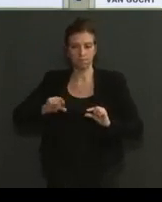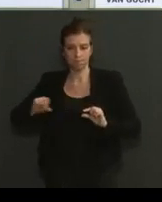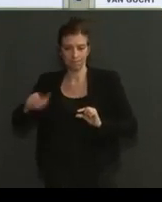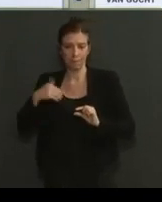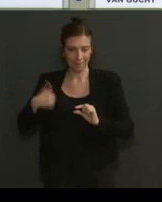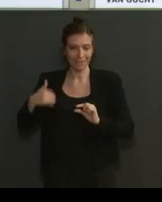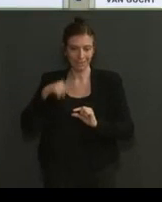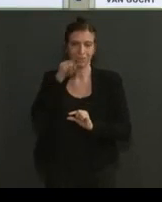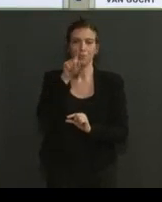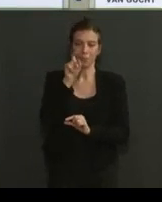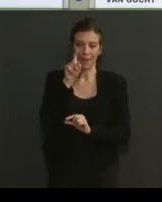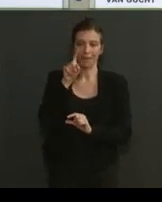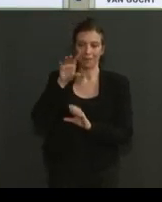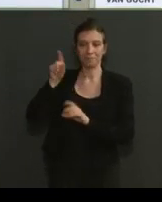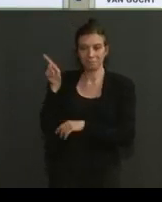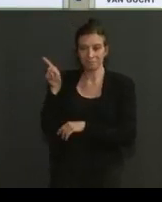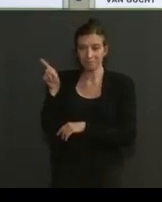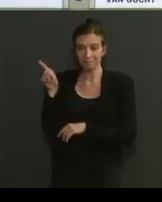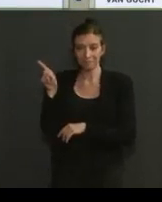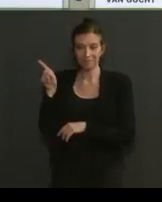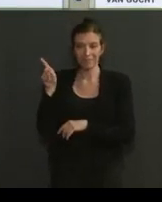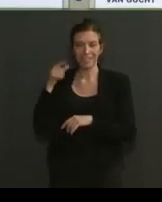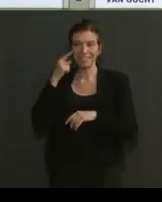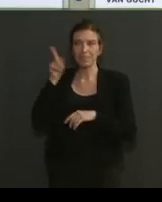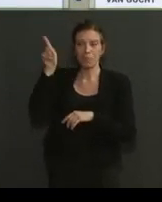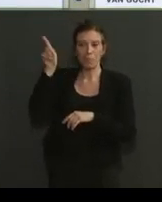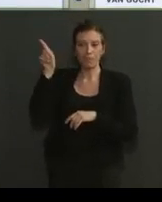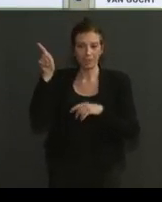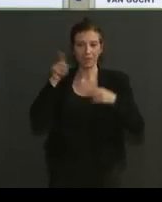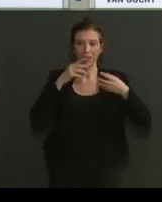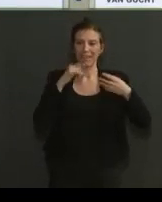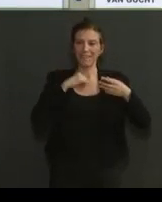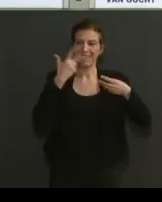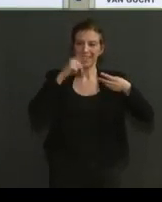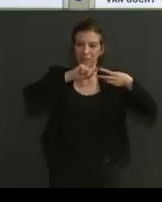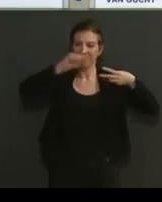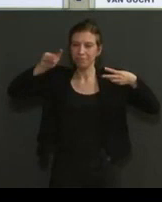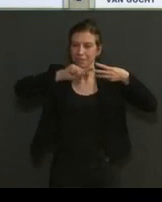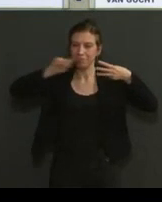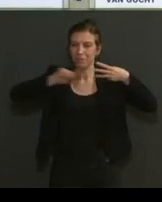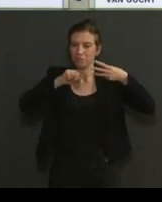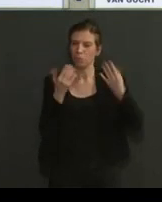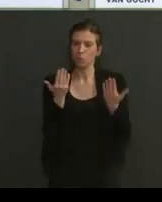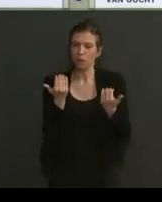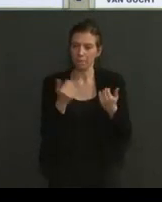Bovenaan staan er telkens 3 curves. Dat komt omdat telkens 3 verschillende fragmenten van het virus werden gemeten.